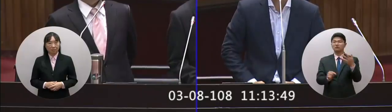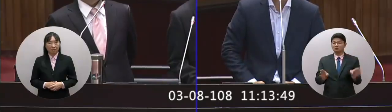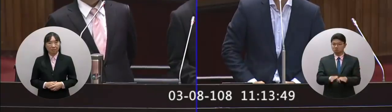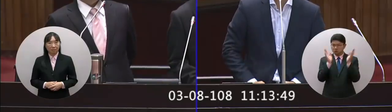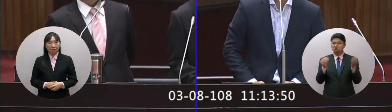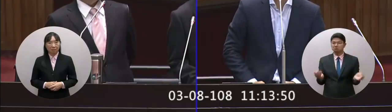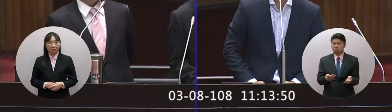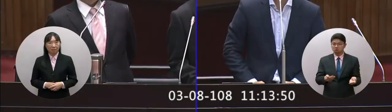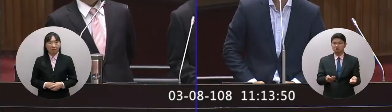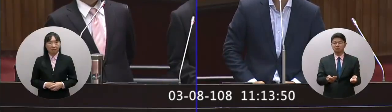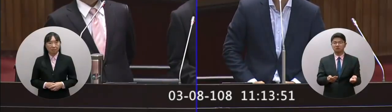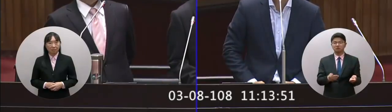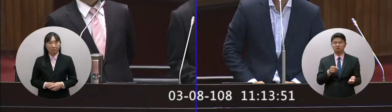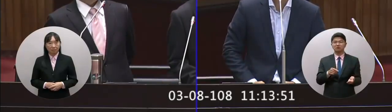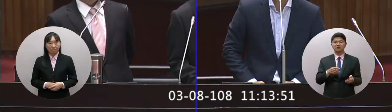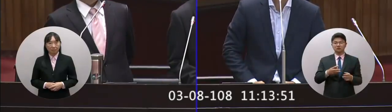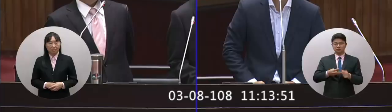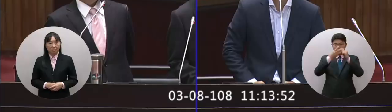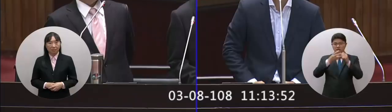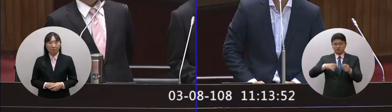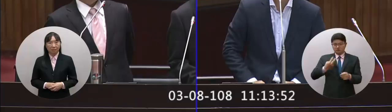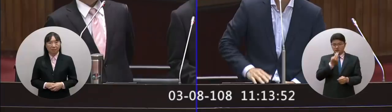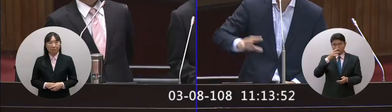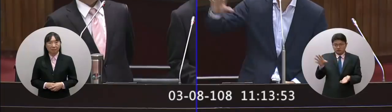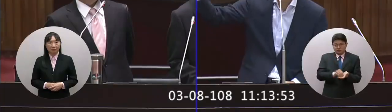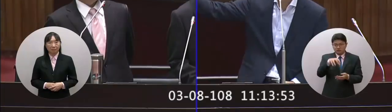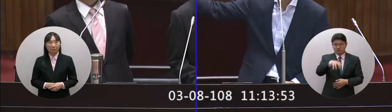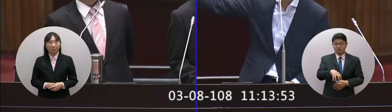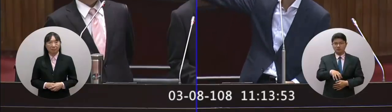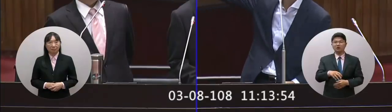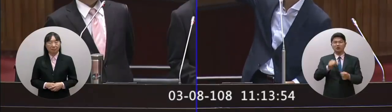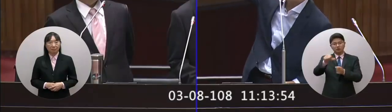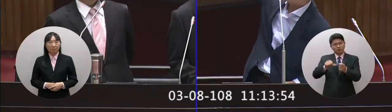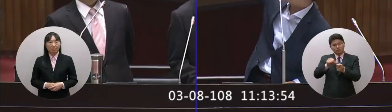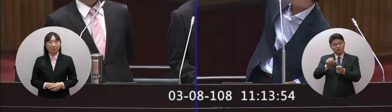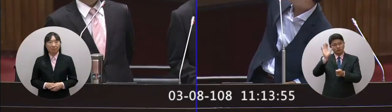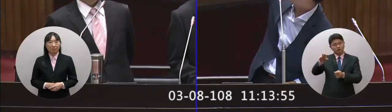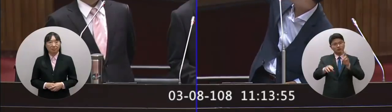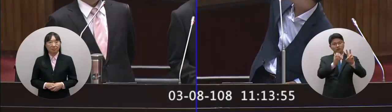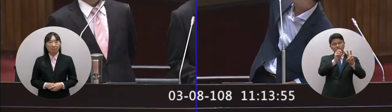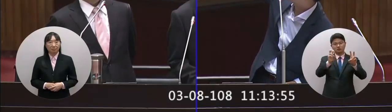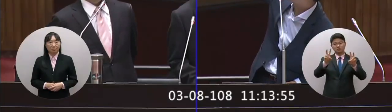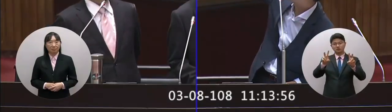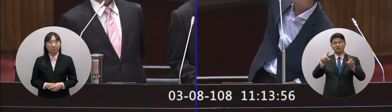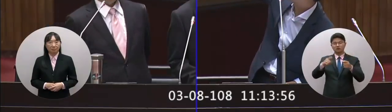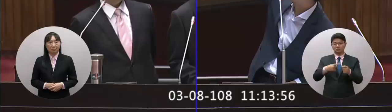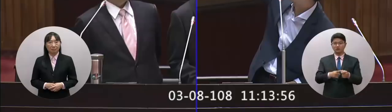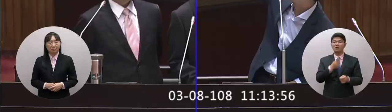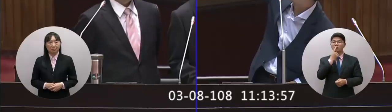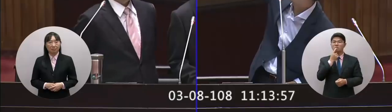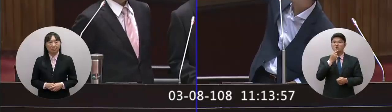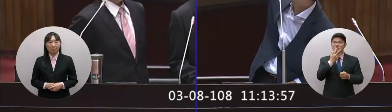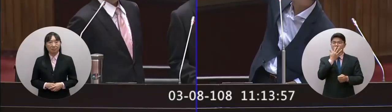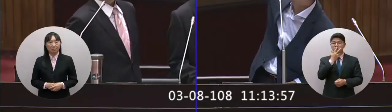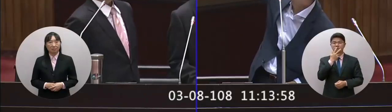开始动工新建第三天然气接收站。预计5年之后，2022年，院长，也就是红色